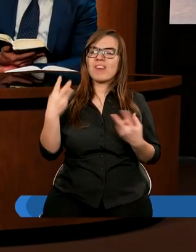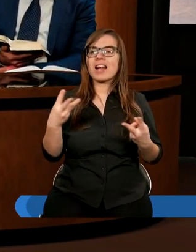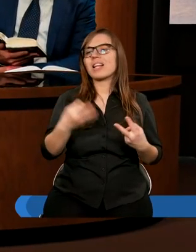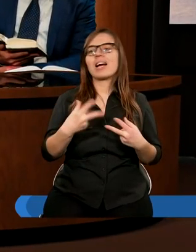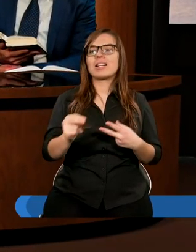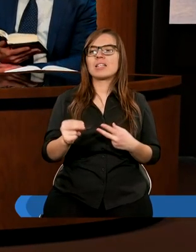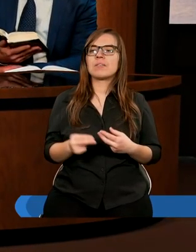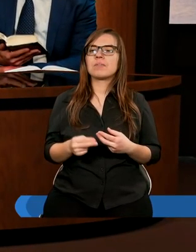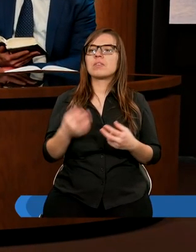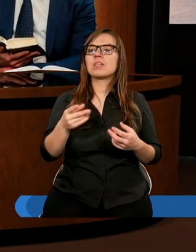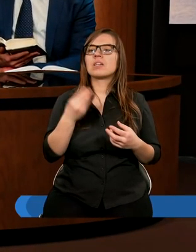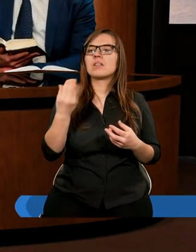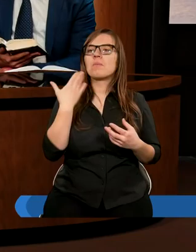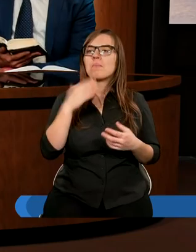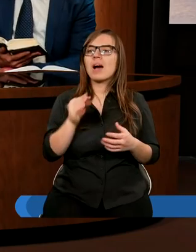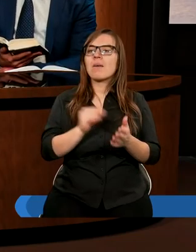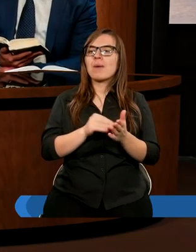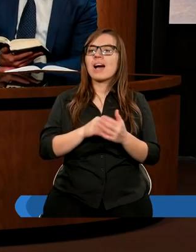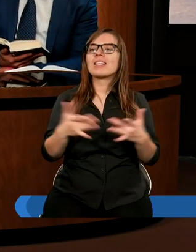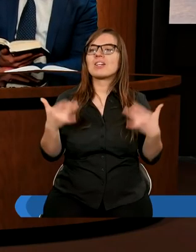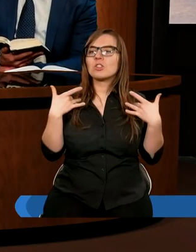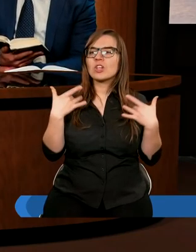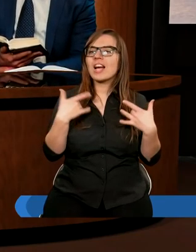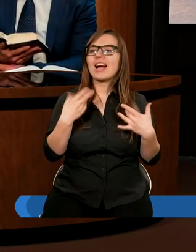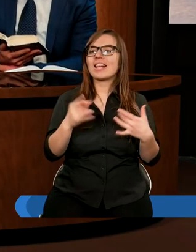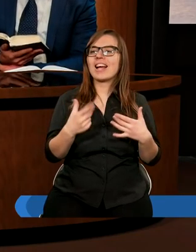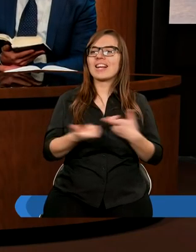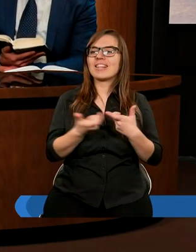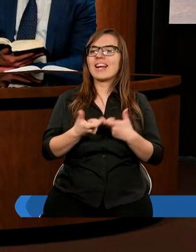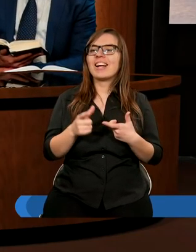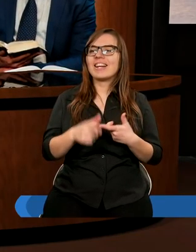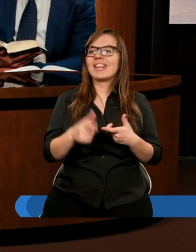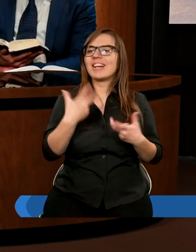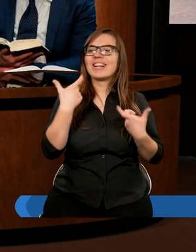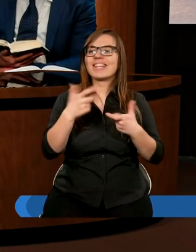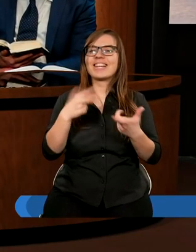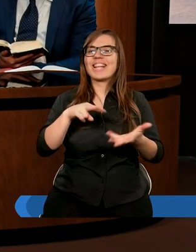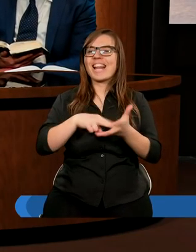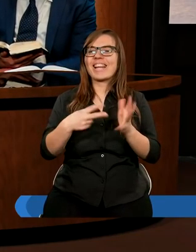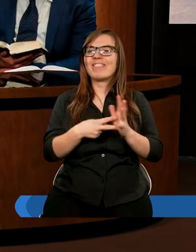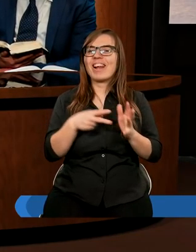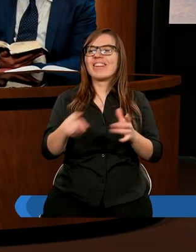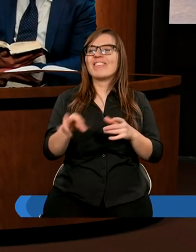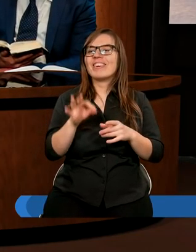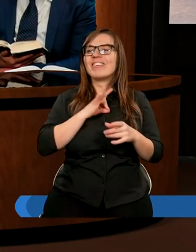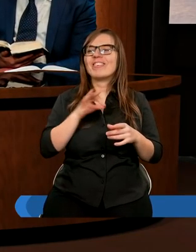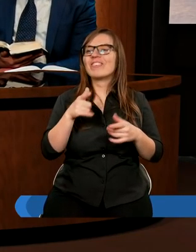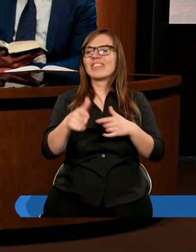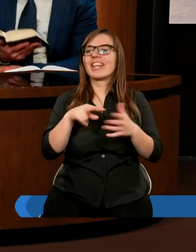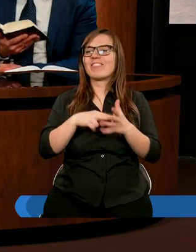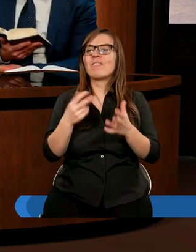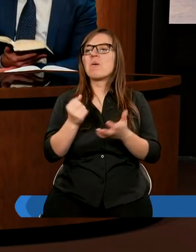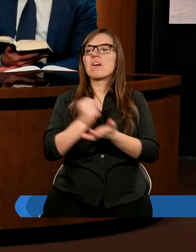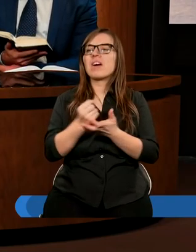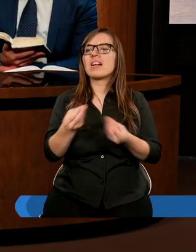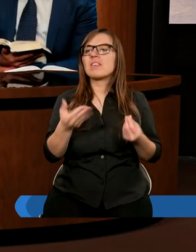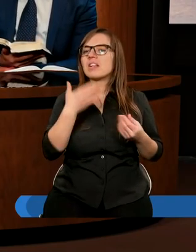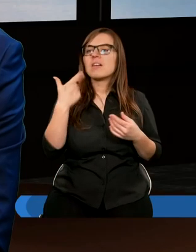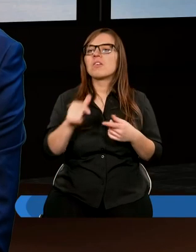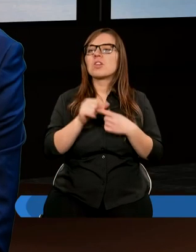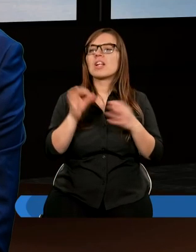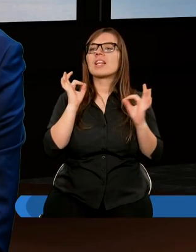Ja tak perfekcyjnie nie żyję, znaczy nie mało, zaplanowałem taki budżet, ale to jest